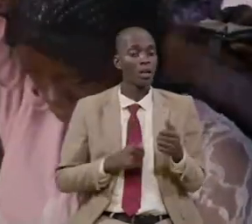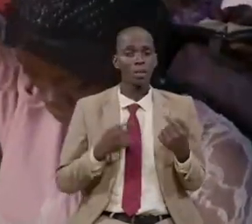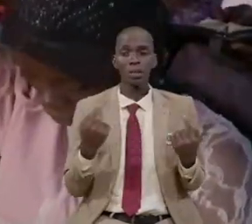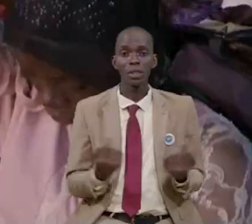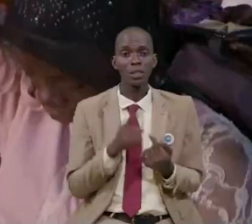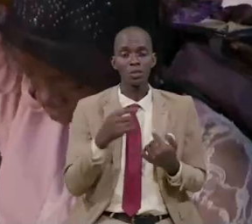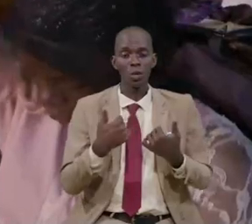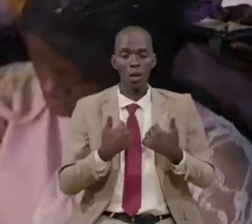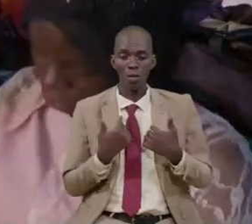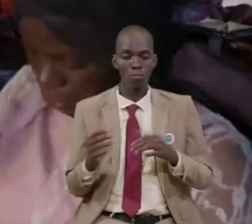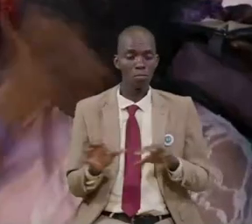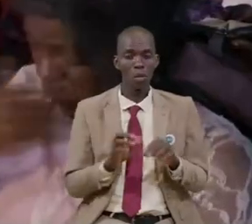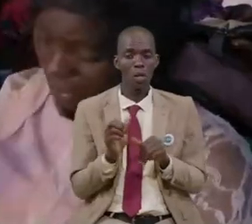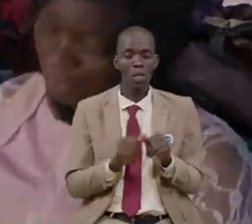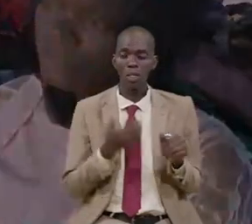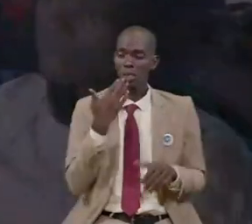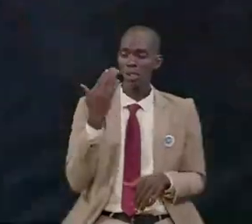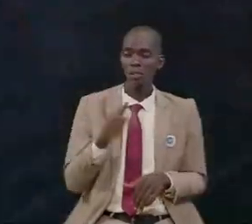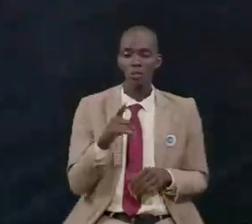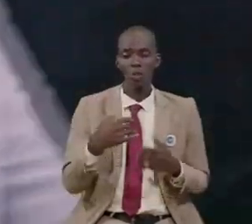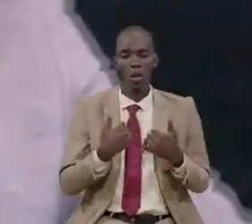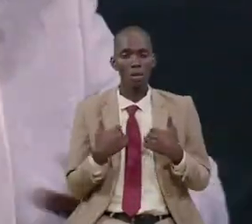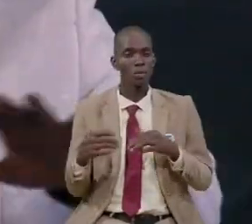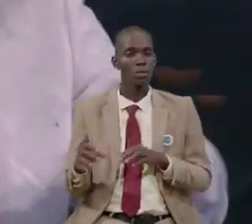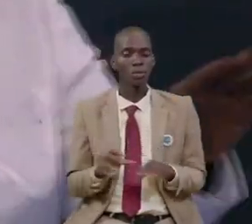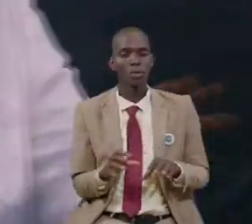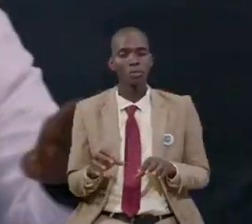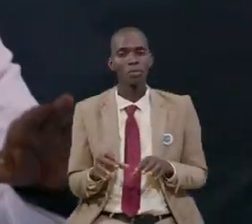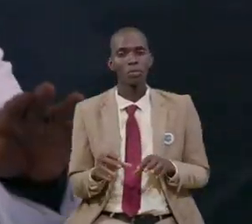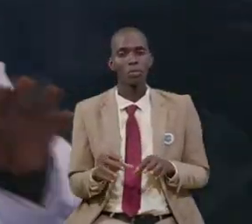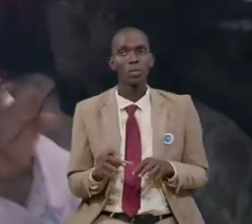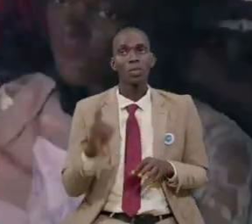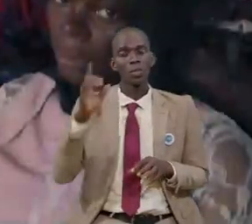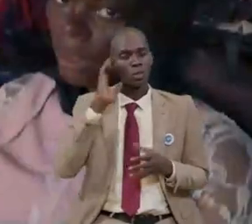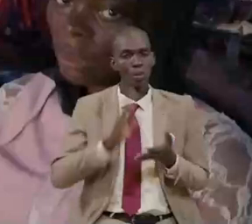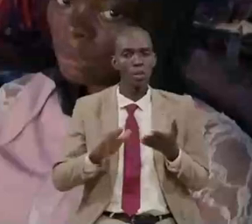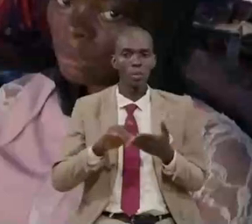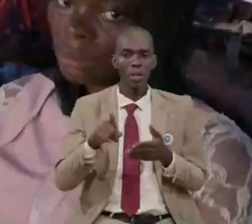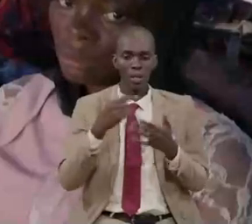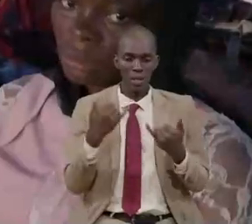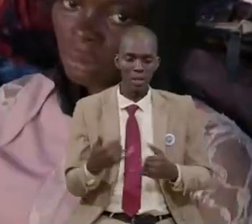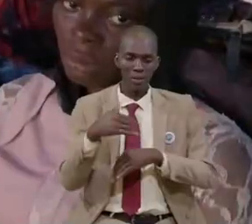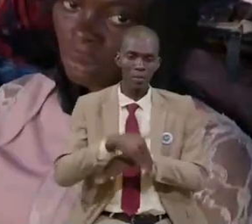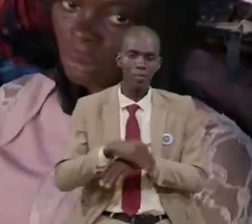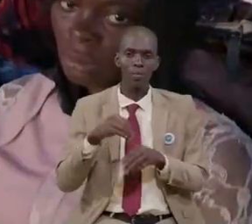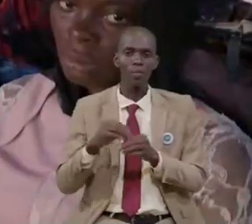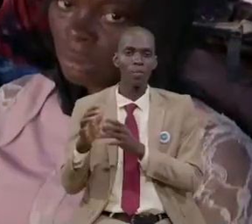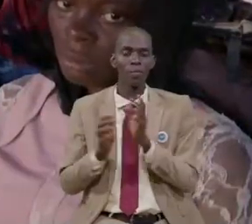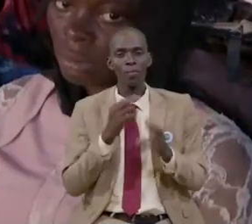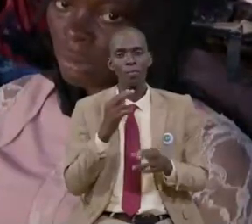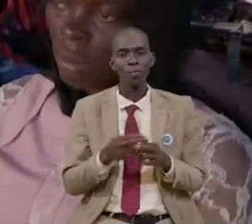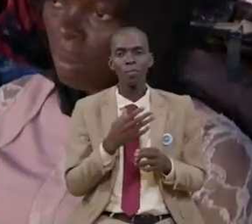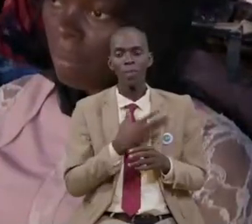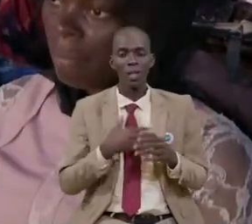que vous avez commis, que tout mal perpétré vous soit pardonné ce soir. Et puis il